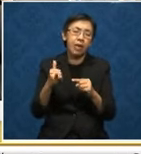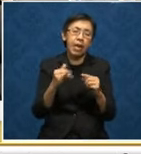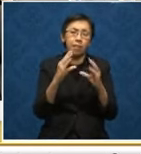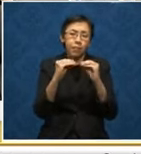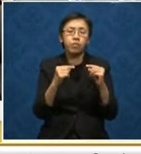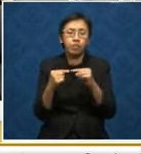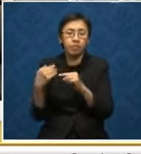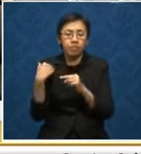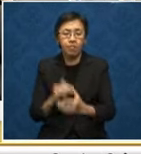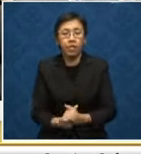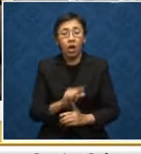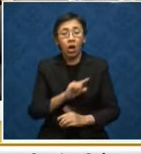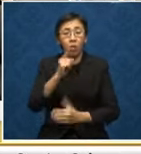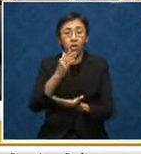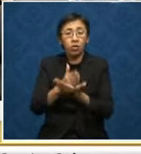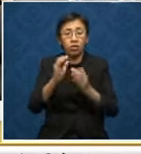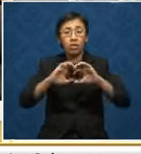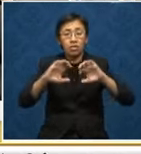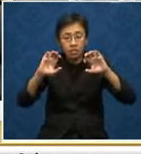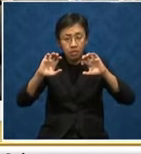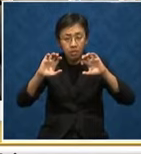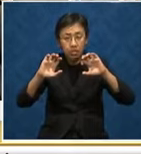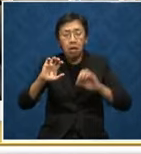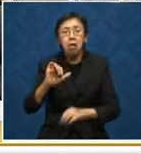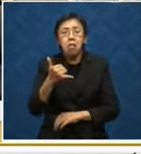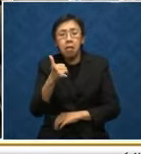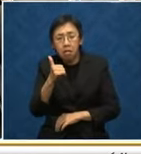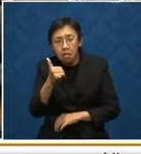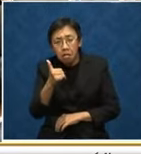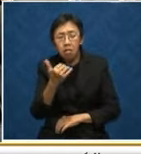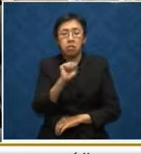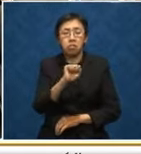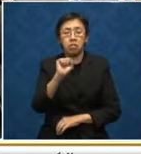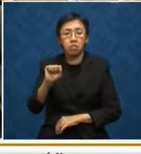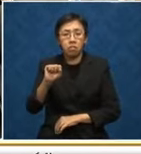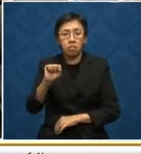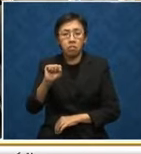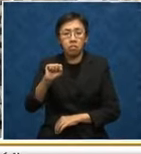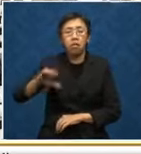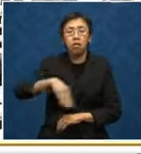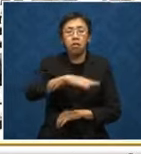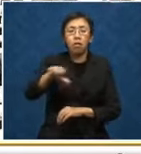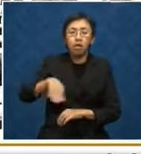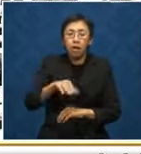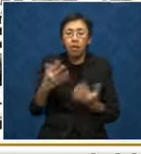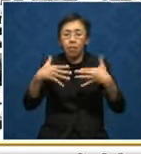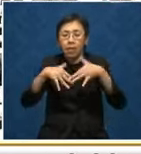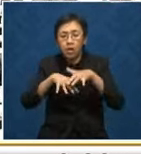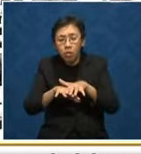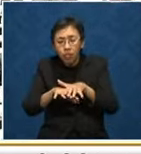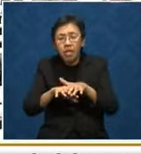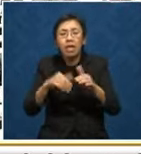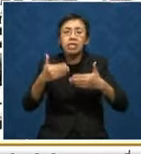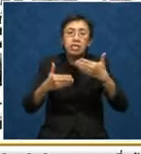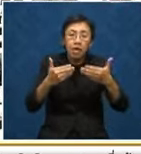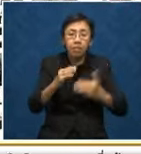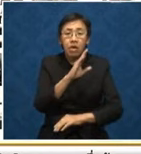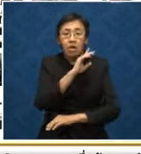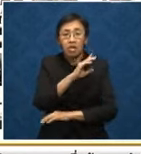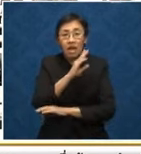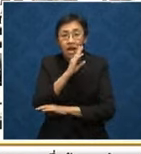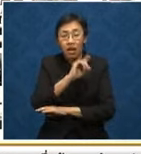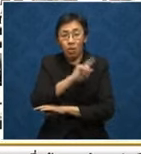จครับวันหยุดราชการเนี่ยบางวันสมาชิกสภาผู้แทนราษฎรของเราต้องไปร่วมพิธีถ้าเป็นวันหยุด